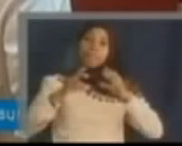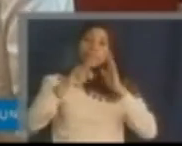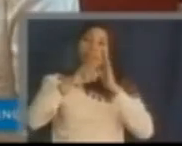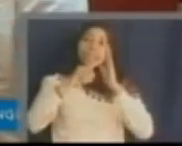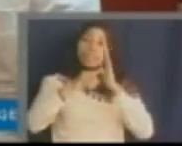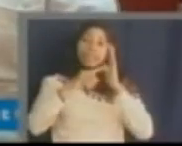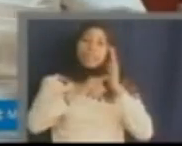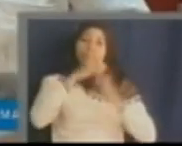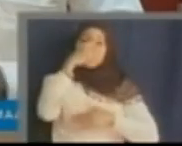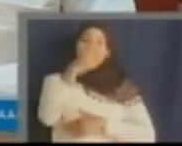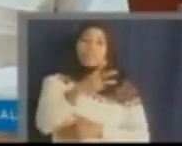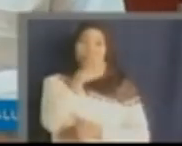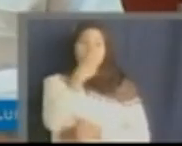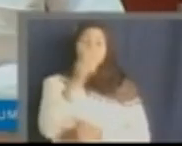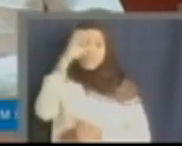huu.